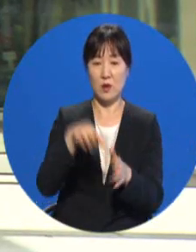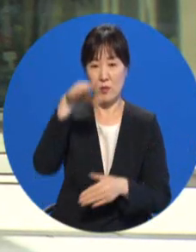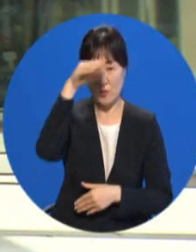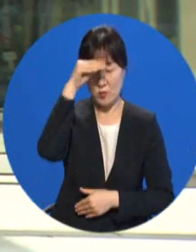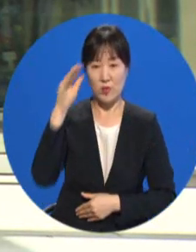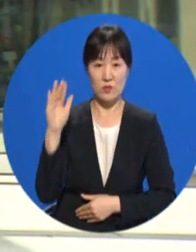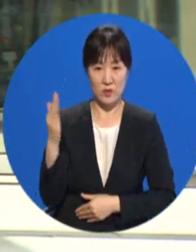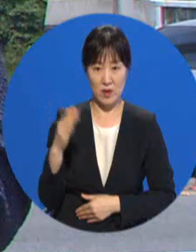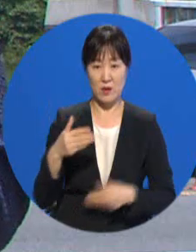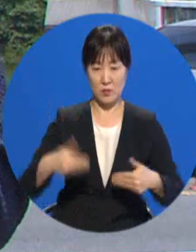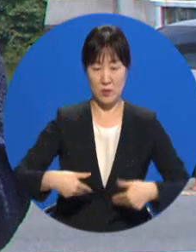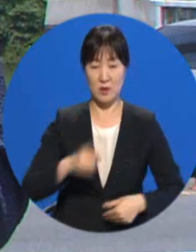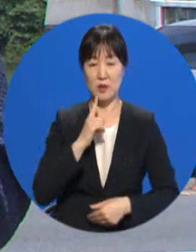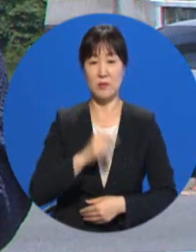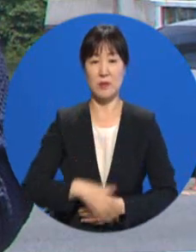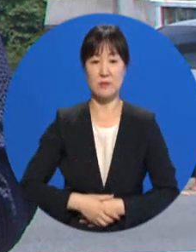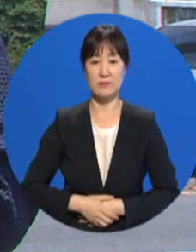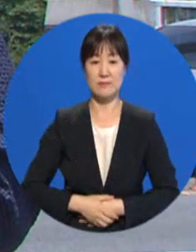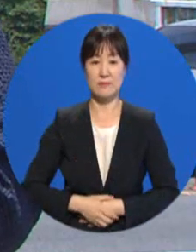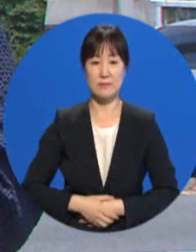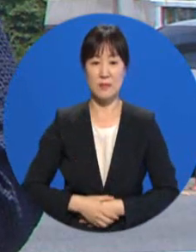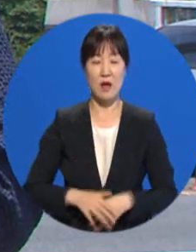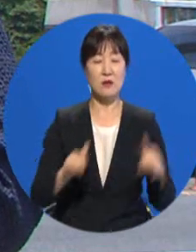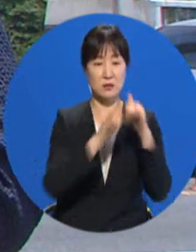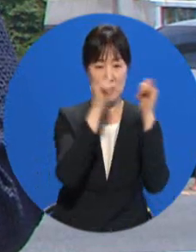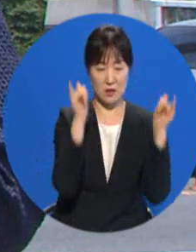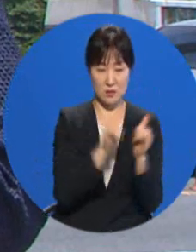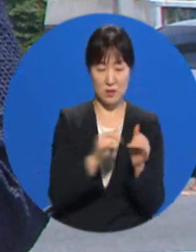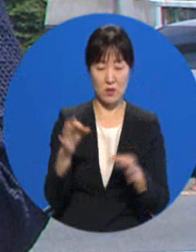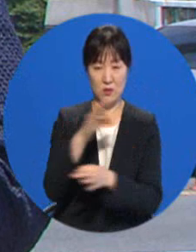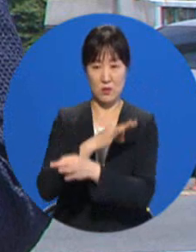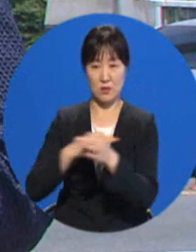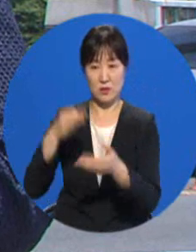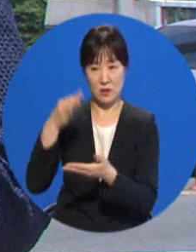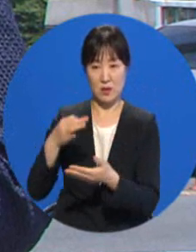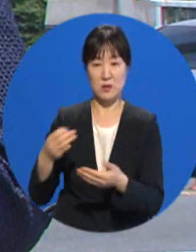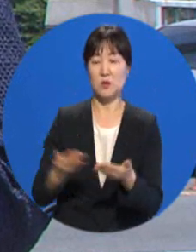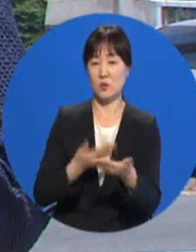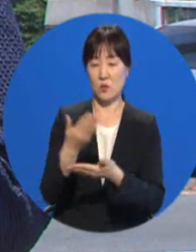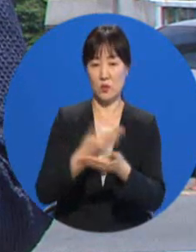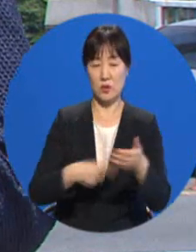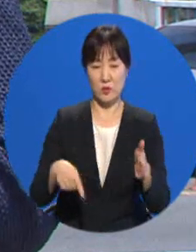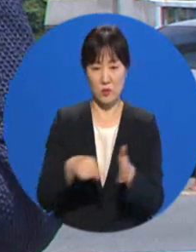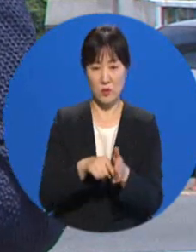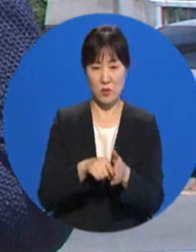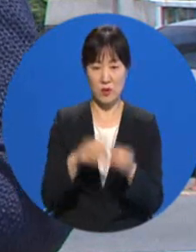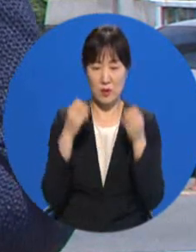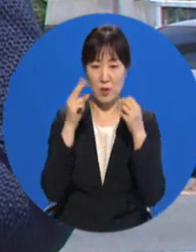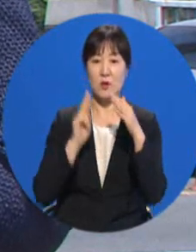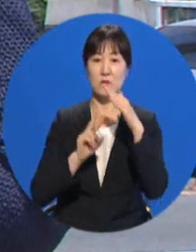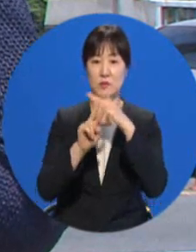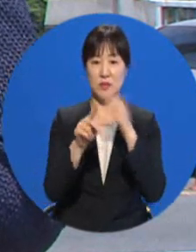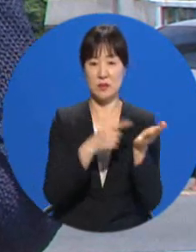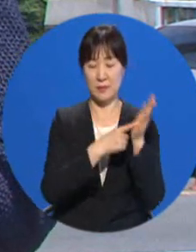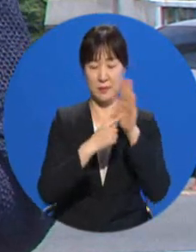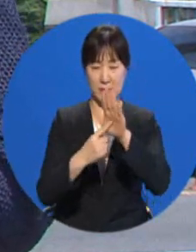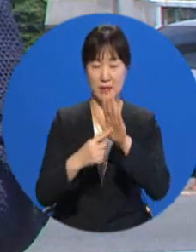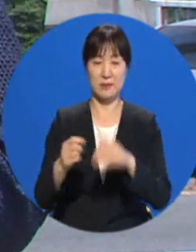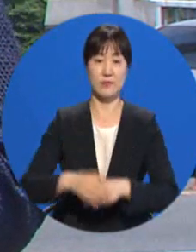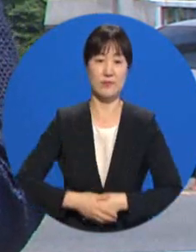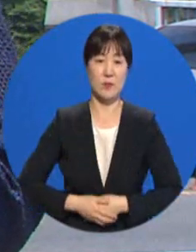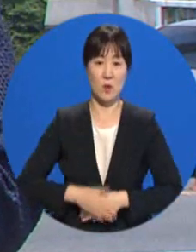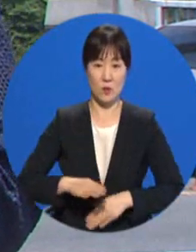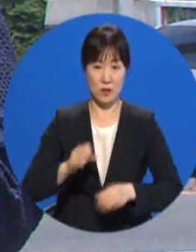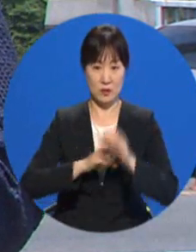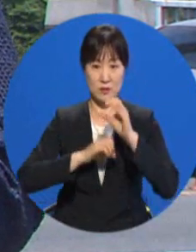목소리가 나오는 가운데 지역민들과 사회적, 경제적 가치를 공유하겠다며 새로운 비전을 제시한 포스코. 이번